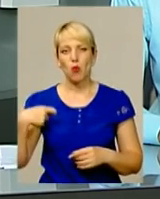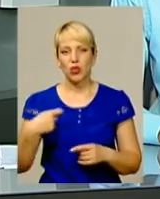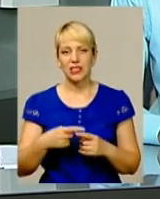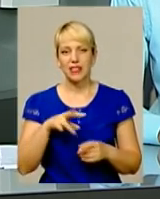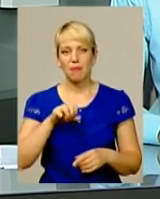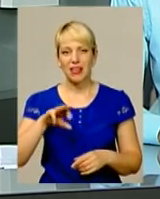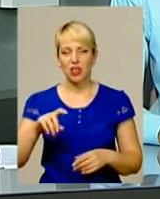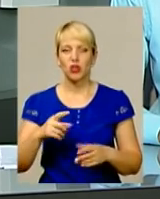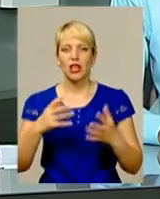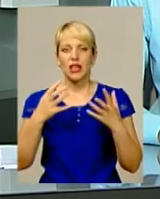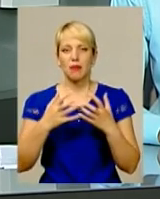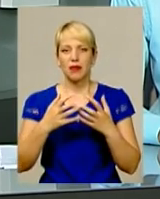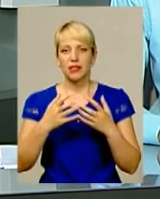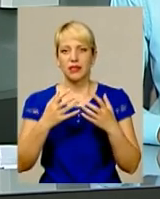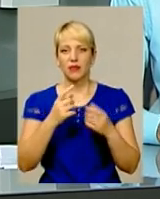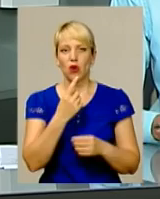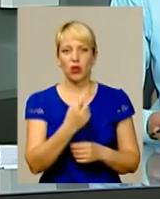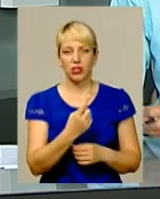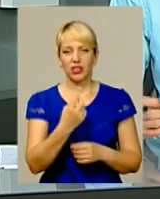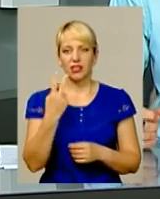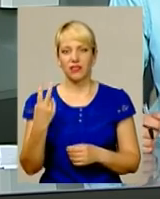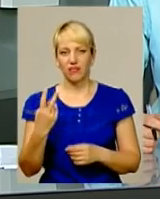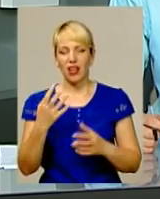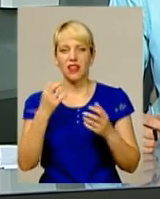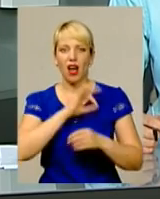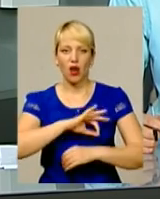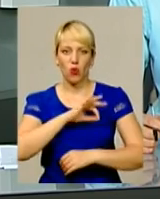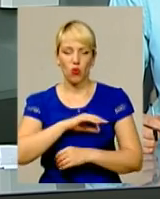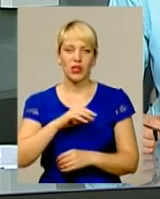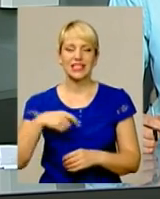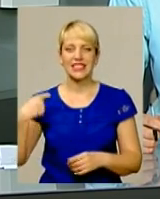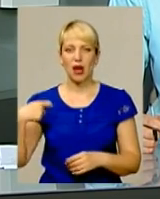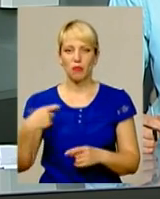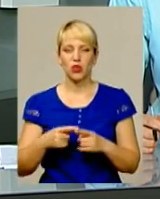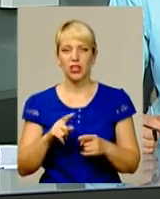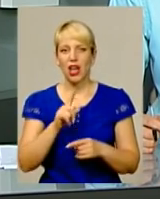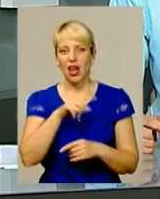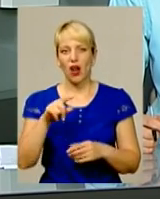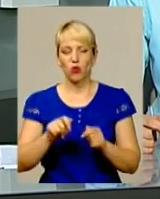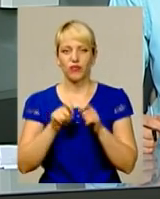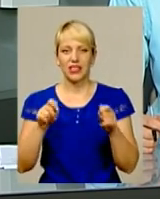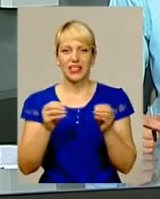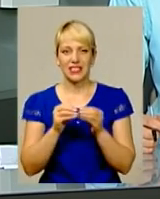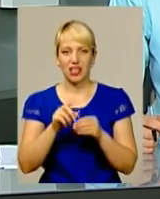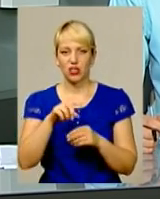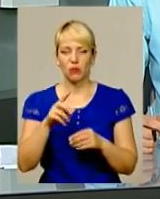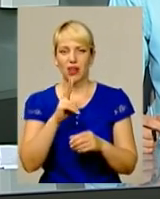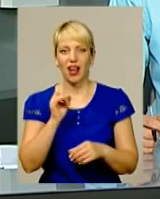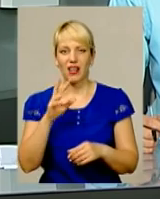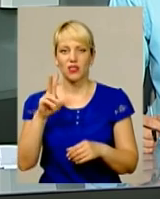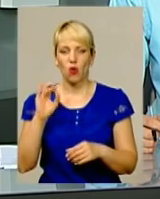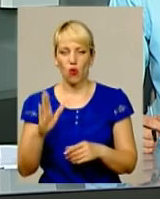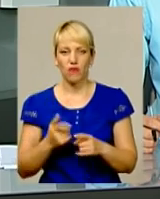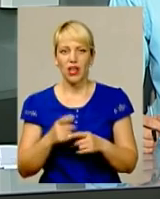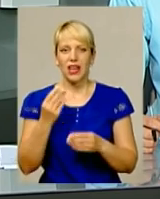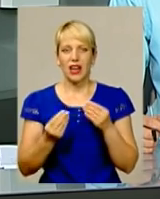завершився з рахунком 1-2 на користь запорізького «Металурга». Рахунок відкрив 10-й номер «Металурга» Артур Каськов. Та гравець